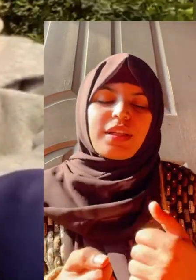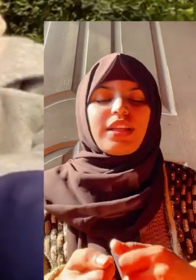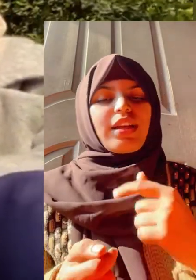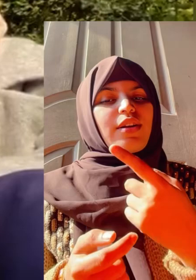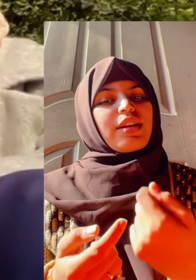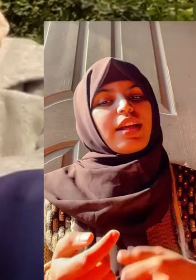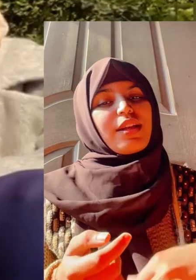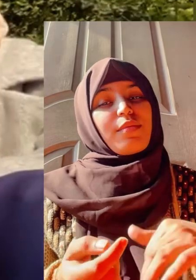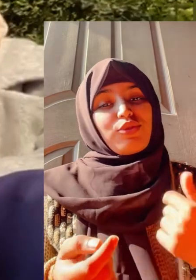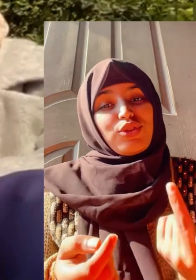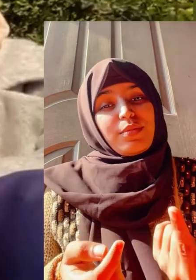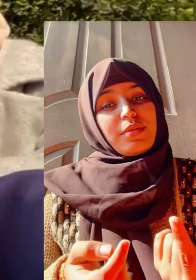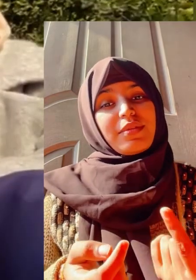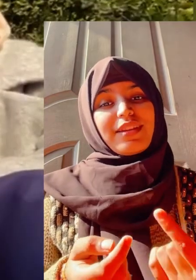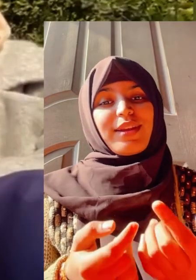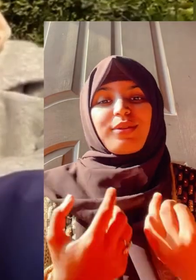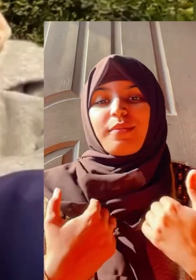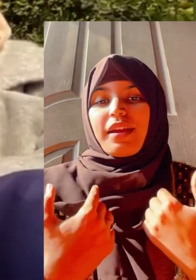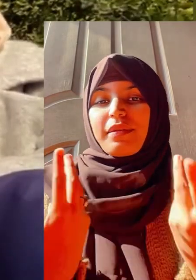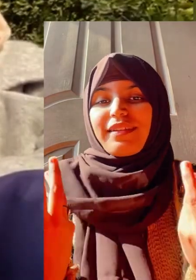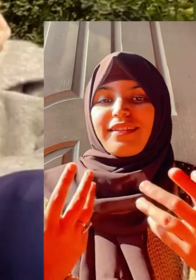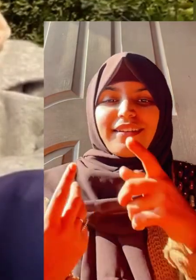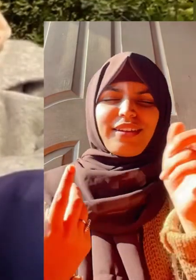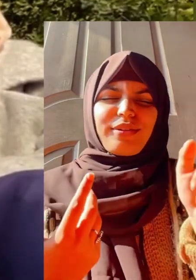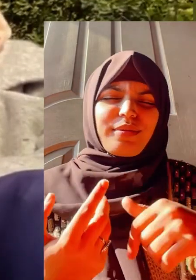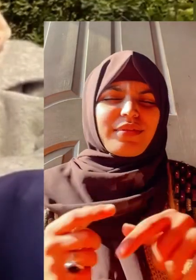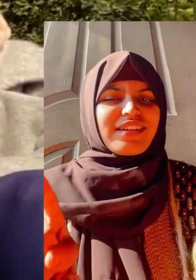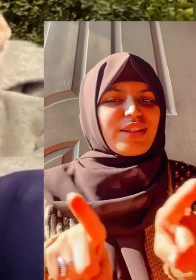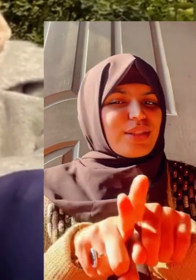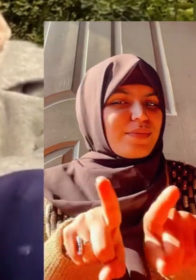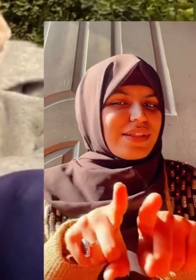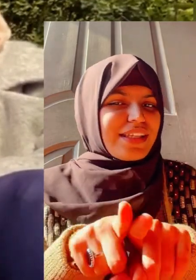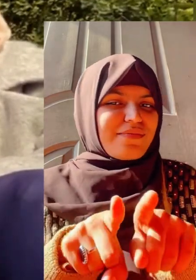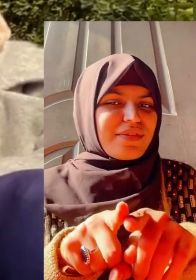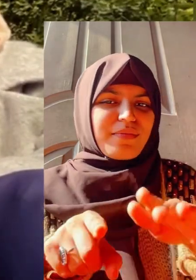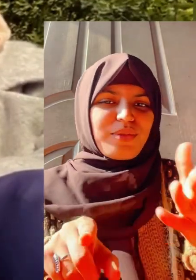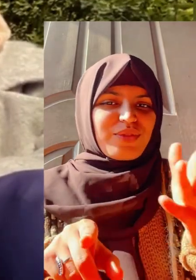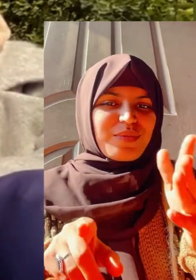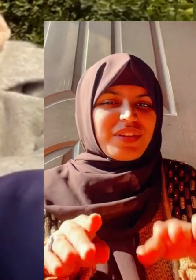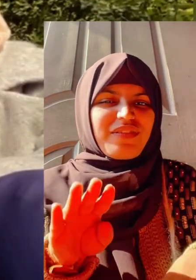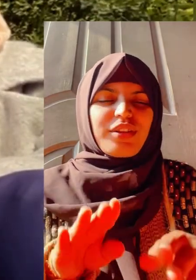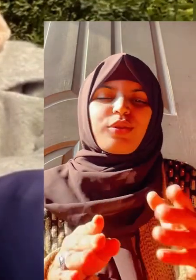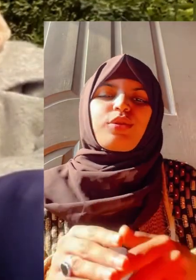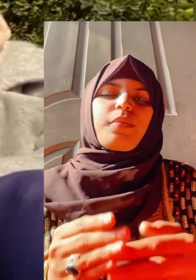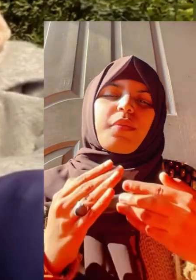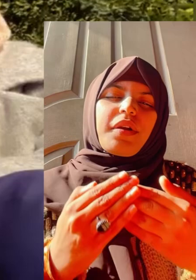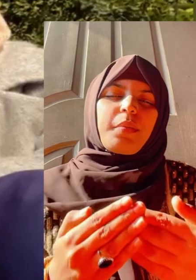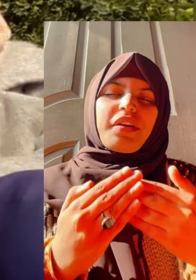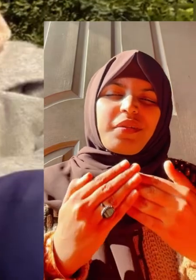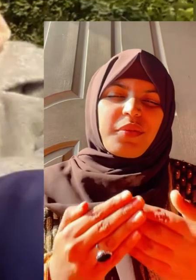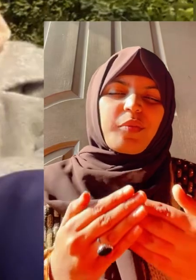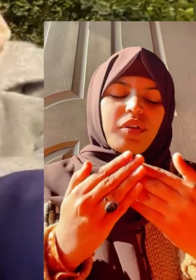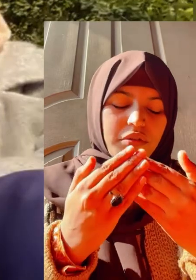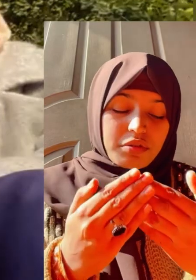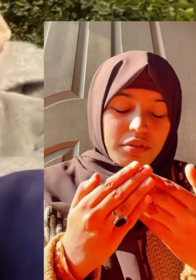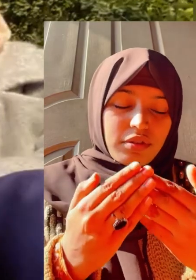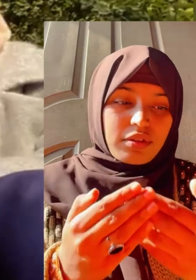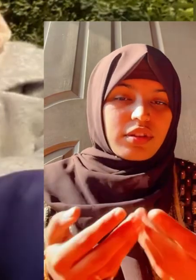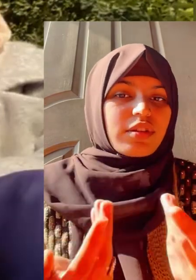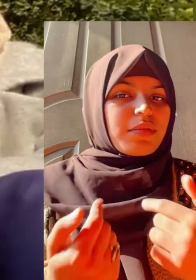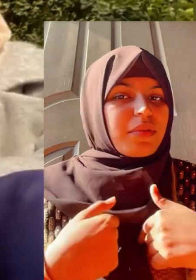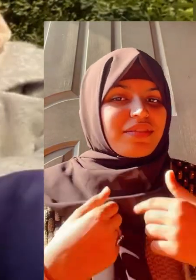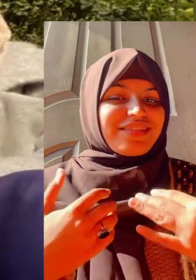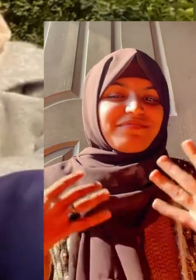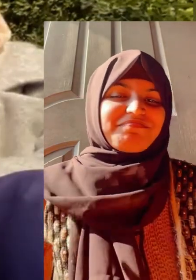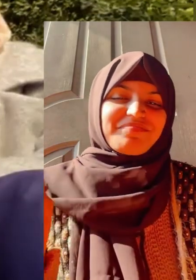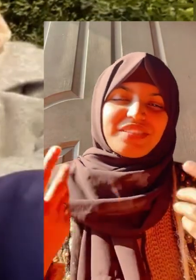करके इन्ना वो कीता। मैं बस शशकिया नाल डिग्री कंप्लीट की। दैन लेकिन मैंने इसके अलावा मैंने डिग्री के अलावा बहुत कुछ सीखा।